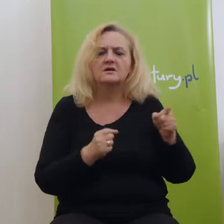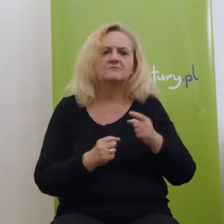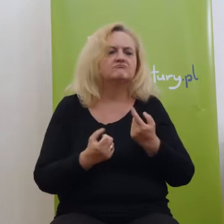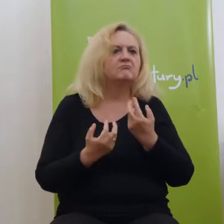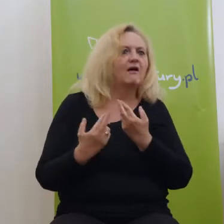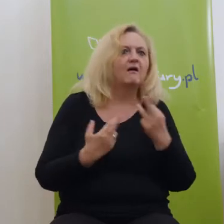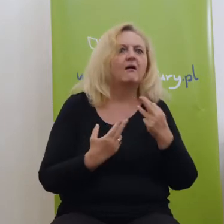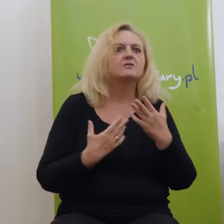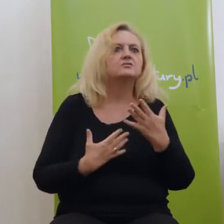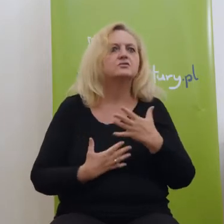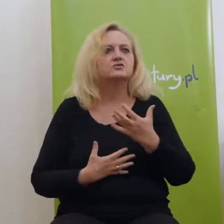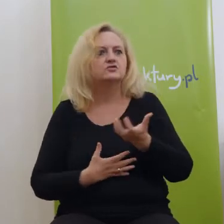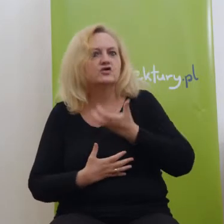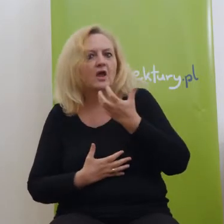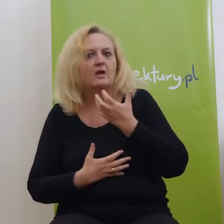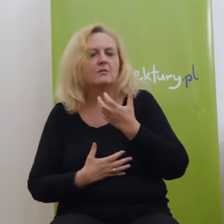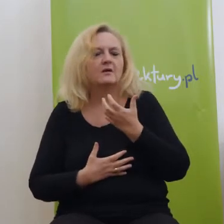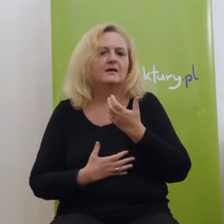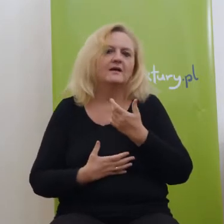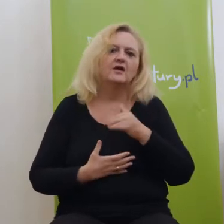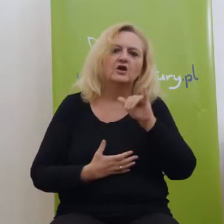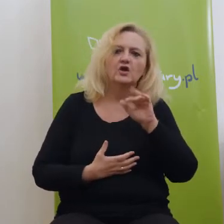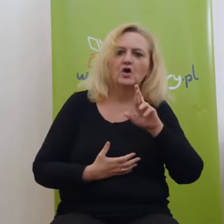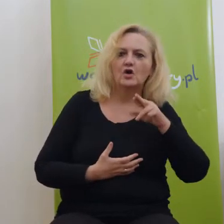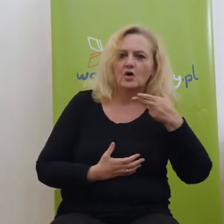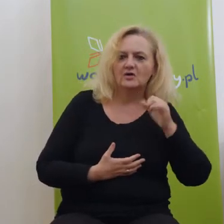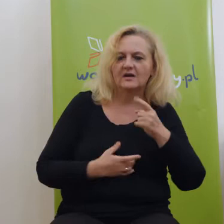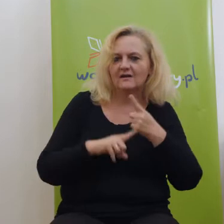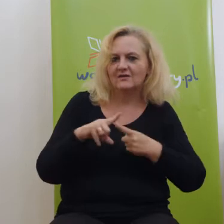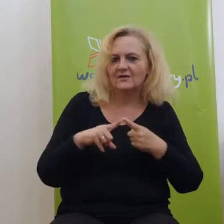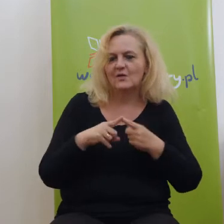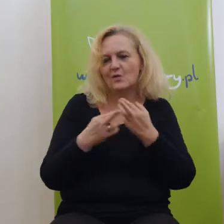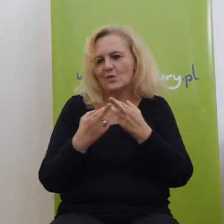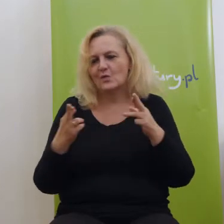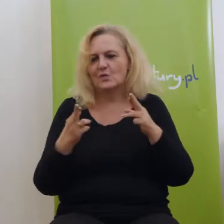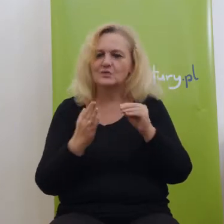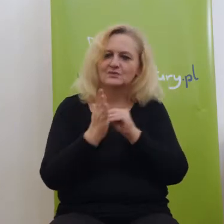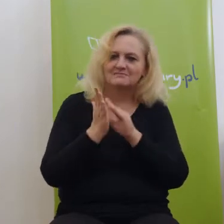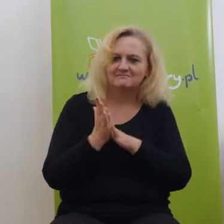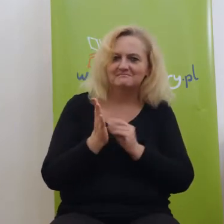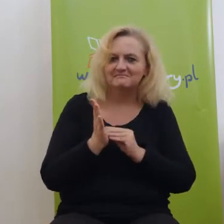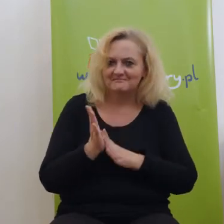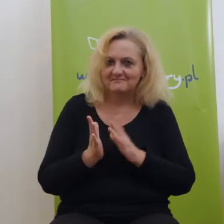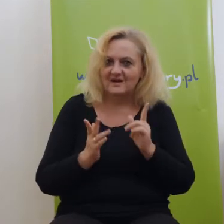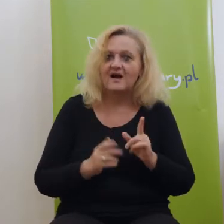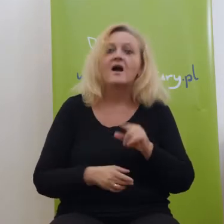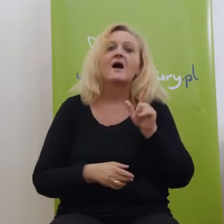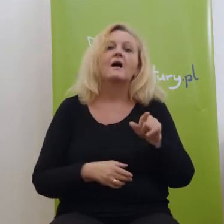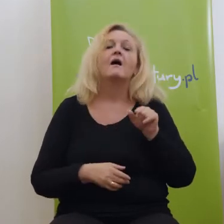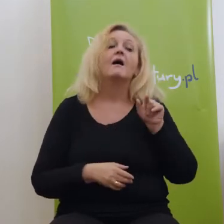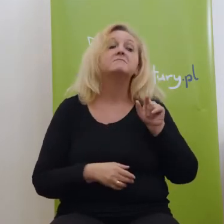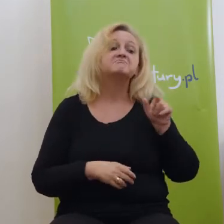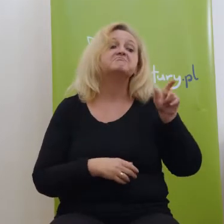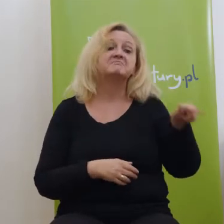takiej ciepłej, czasem ironicznej, to też tak w różnych rejestrach, kiedy